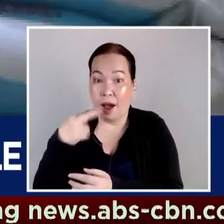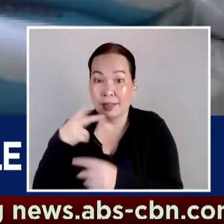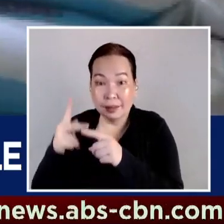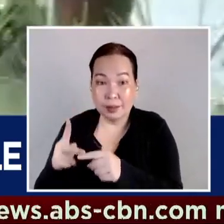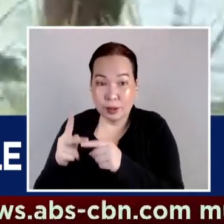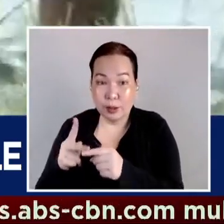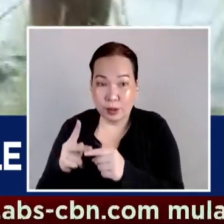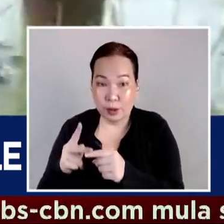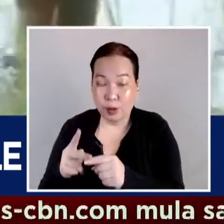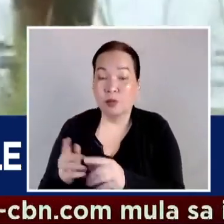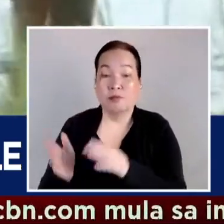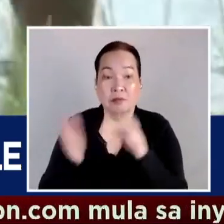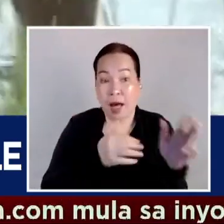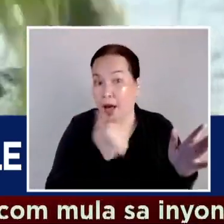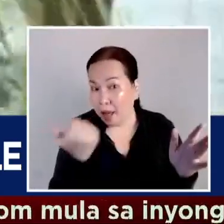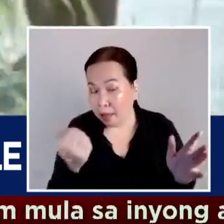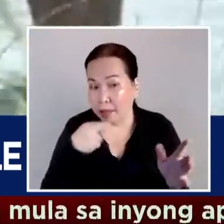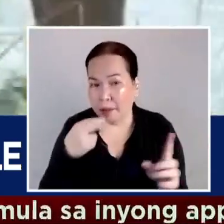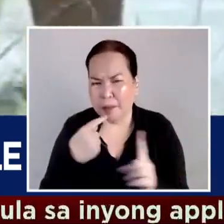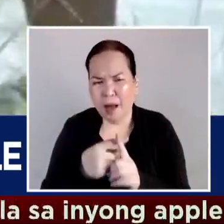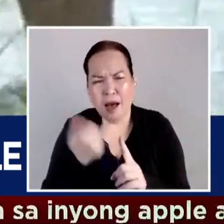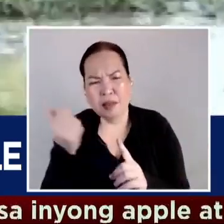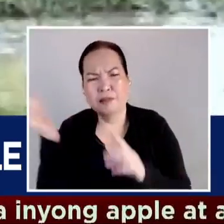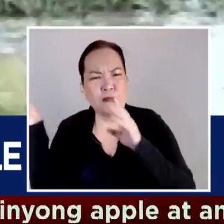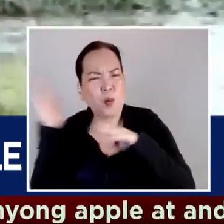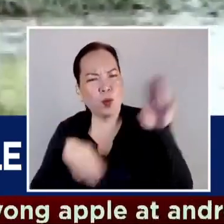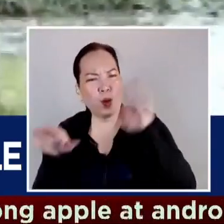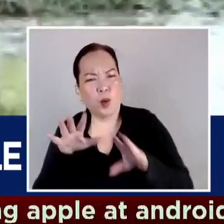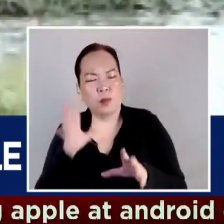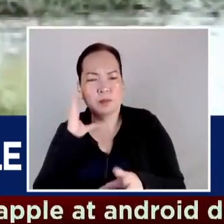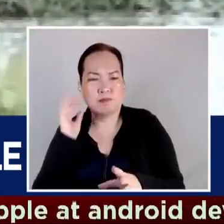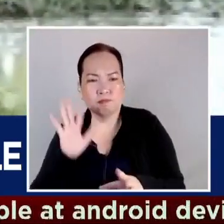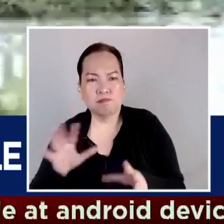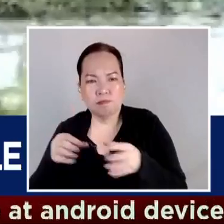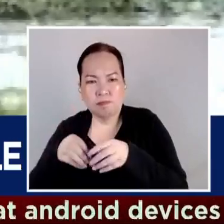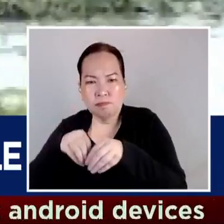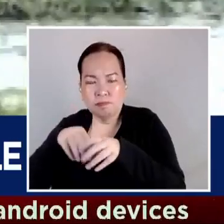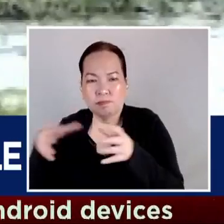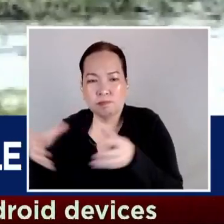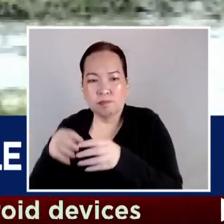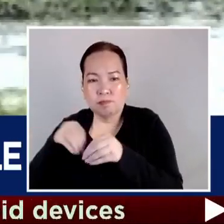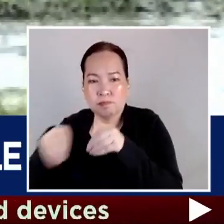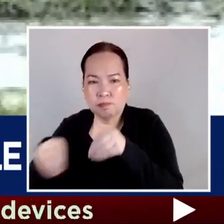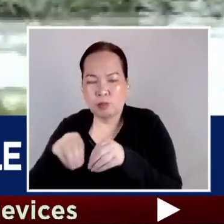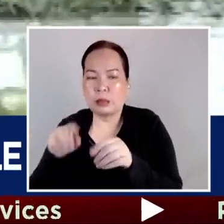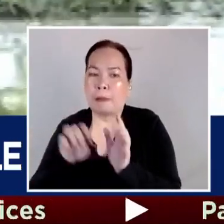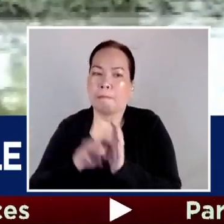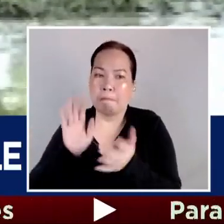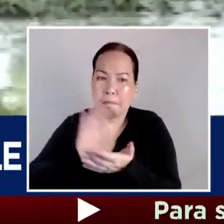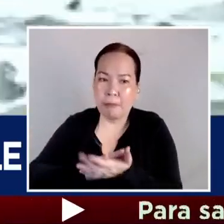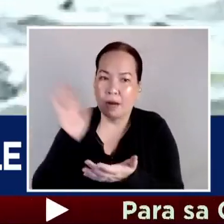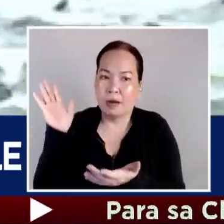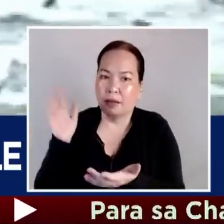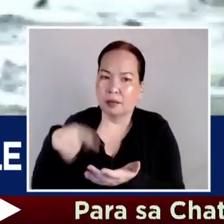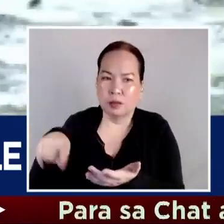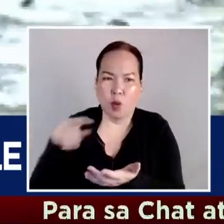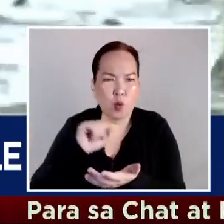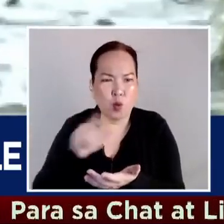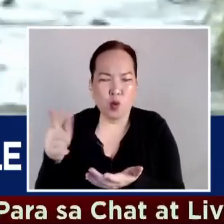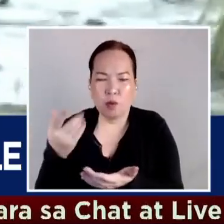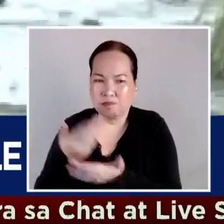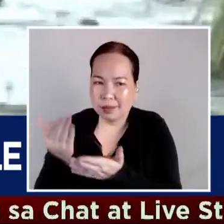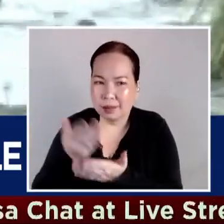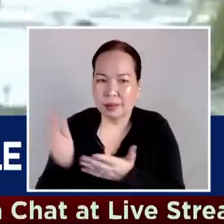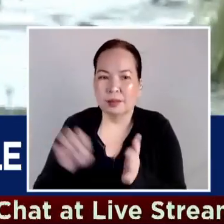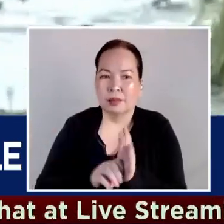din ni Marcos ang ilang problema ng sektor tulad ng pagtaas ng presyo ng mga bilihin dahil sa mahal ng farm inputs, pagpapataas ng